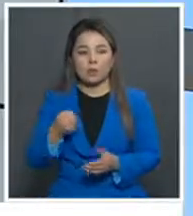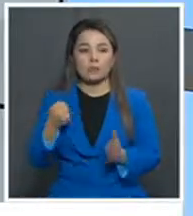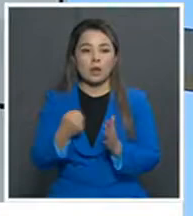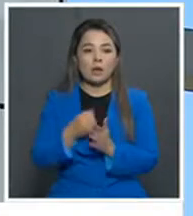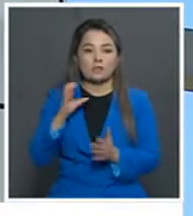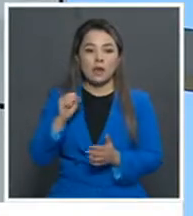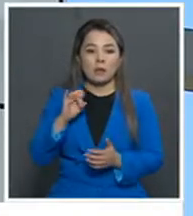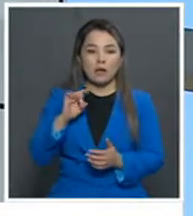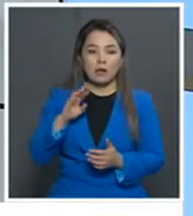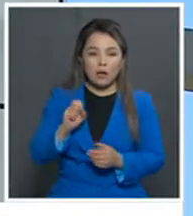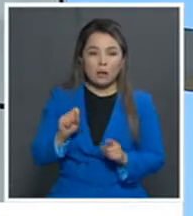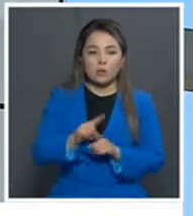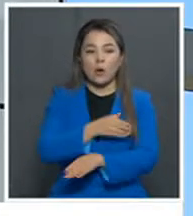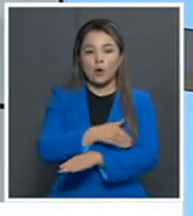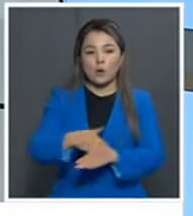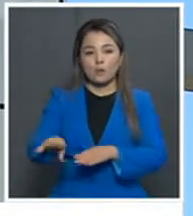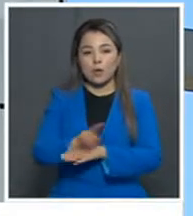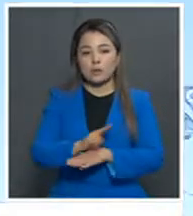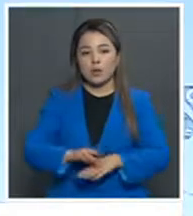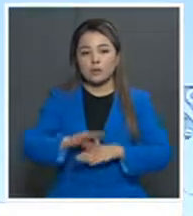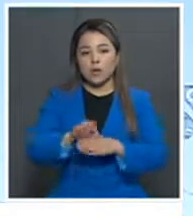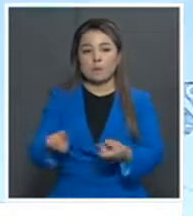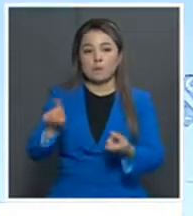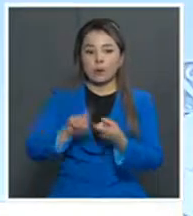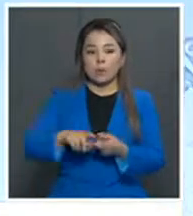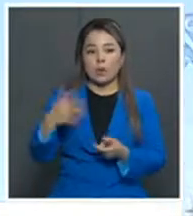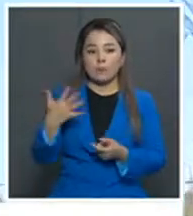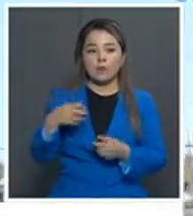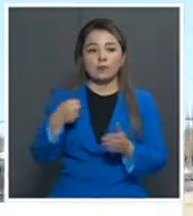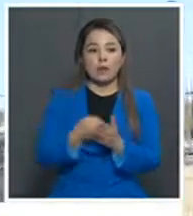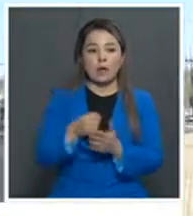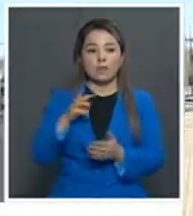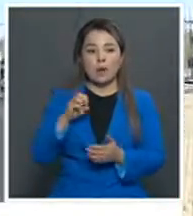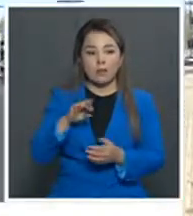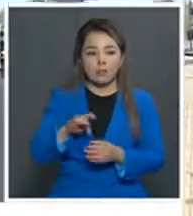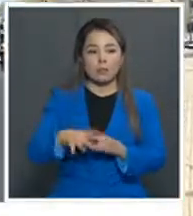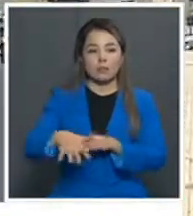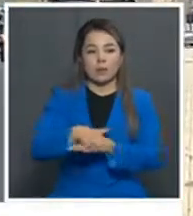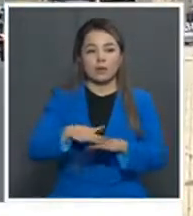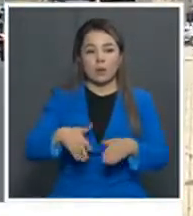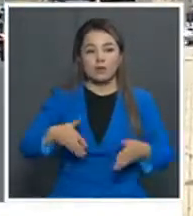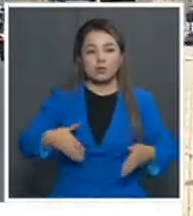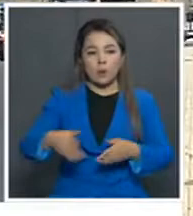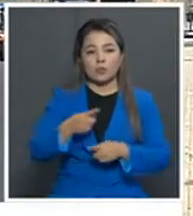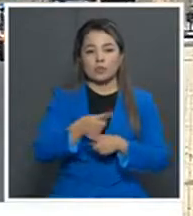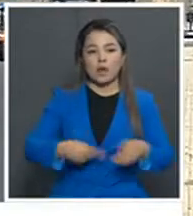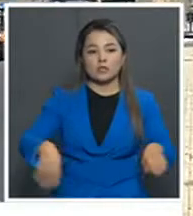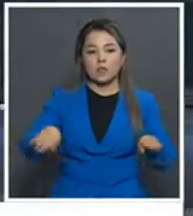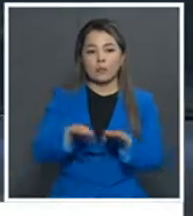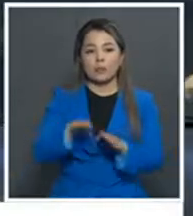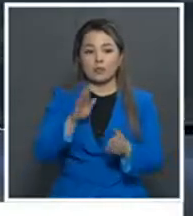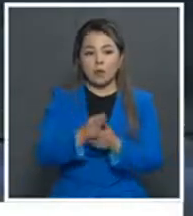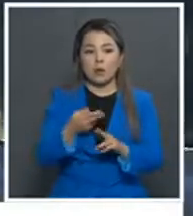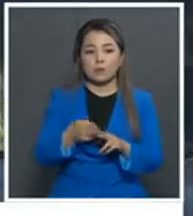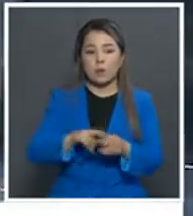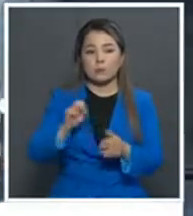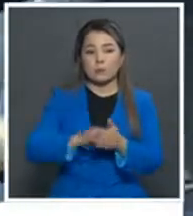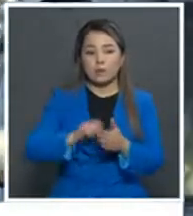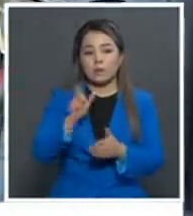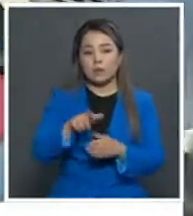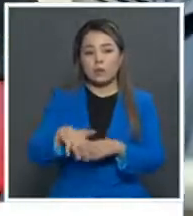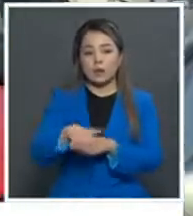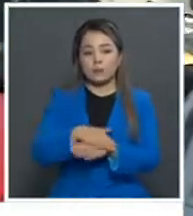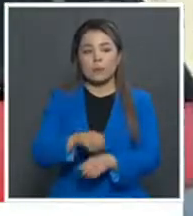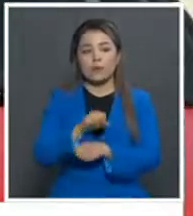мен Уәлиханов көшесіне дейінгі аралығын жөндеуге байланысты 5 мамырға дейін бұл аумақтағы жолдар жартылай жабылады. Сол себепті жүргізушілер